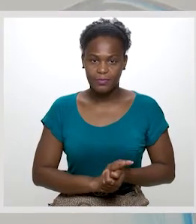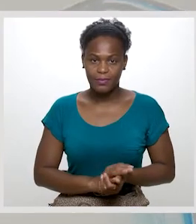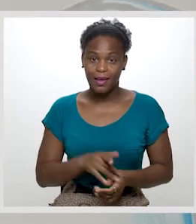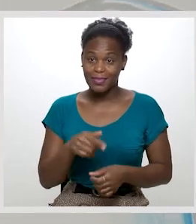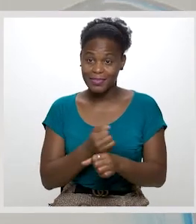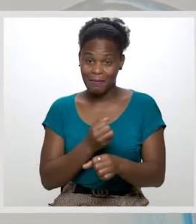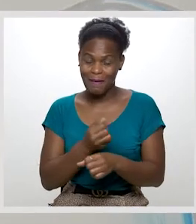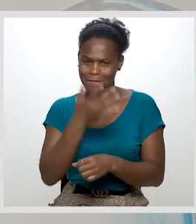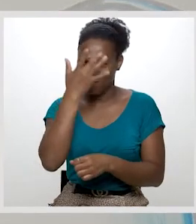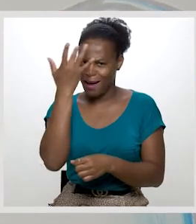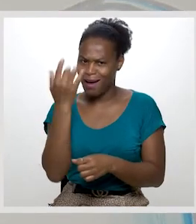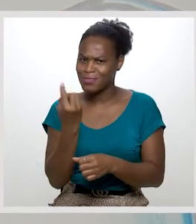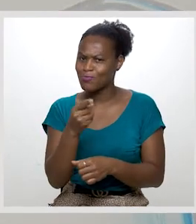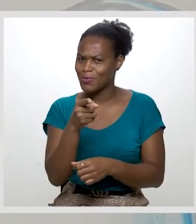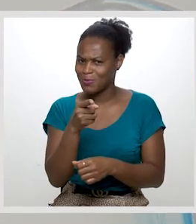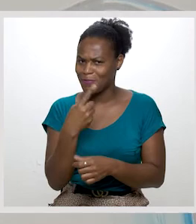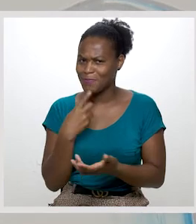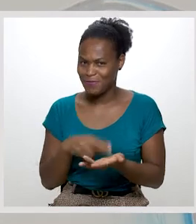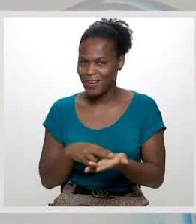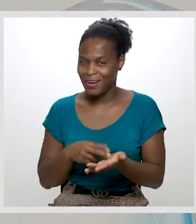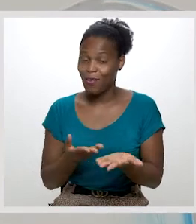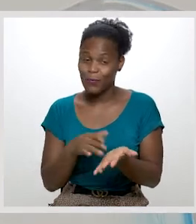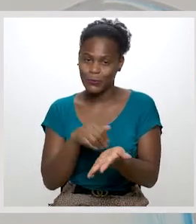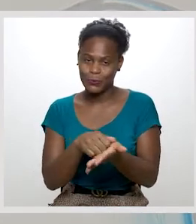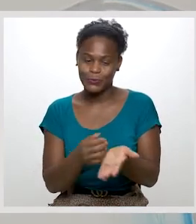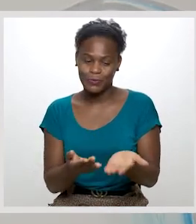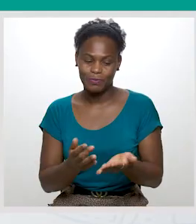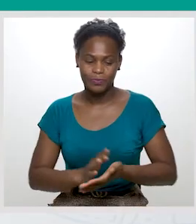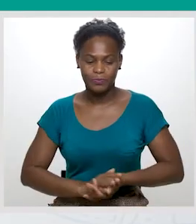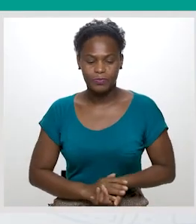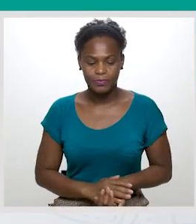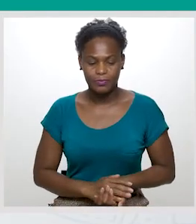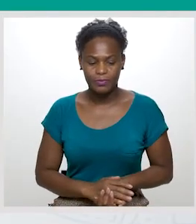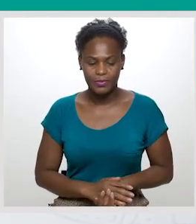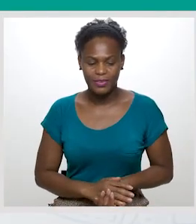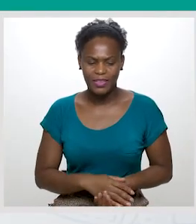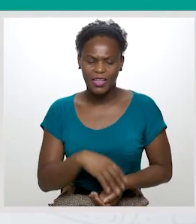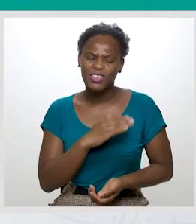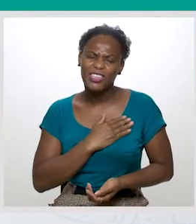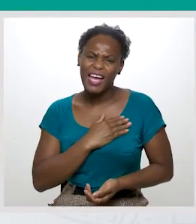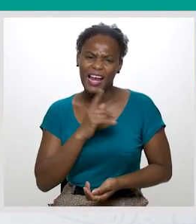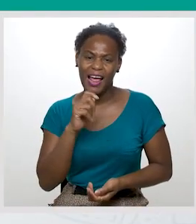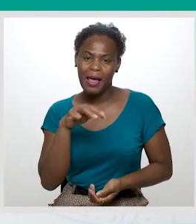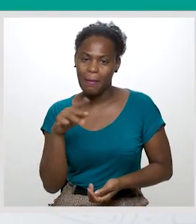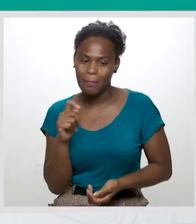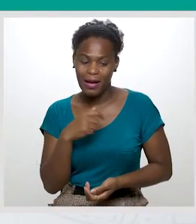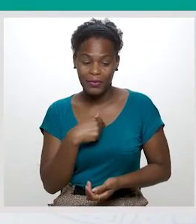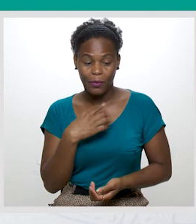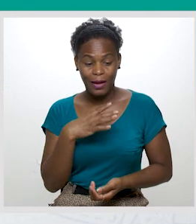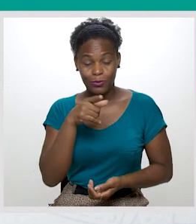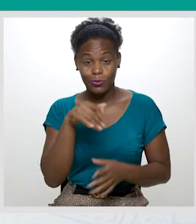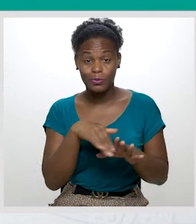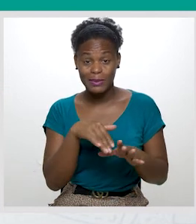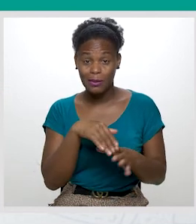Ce travail était très facile pour toi, n'est-ce pas? On corrige. Chère Emma, j'ai appris que tu participes à